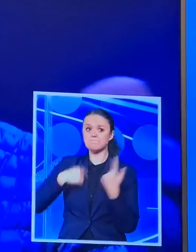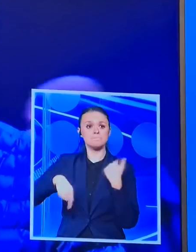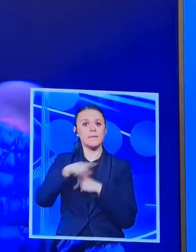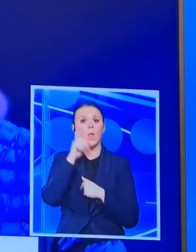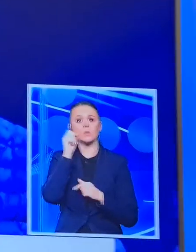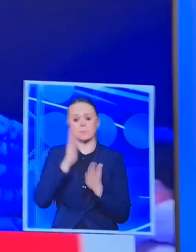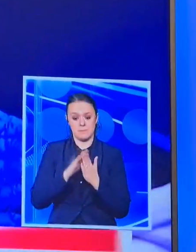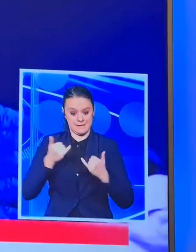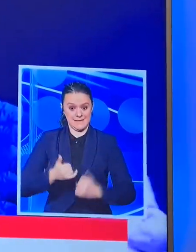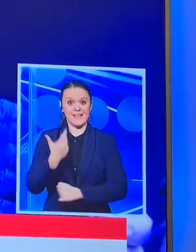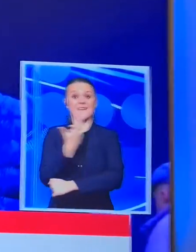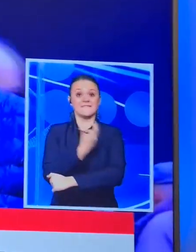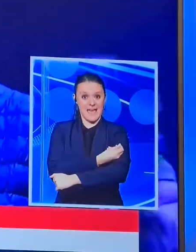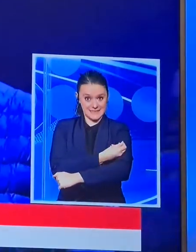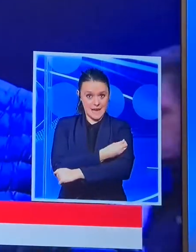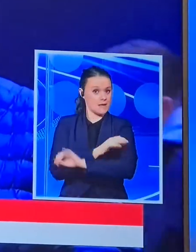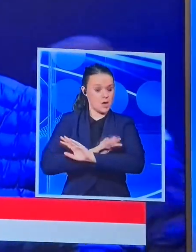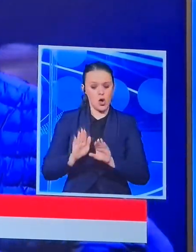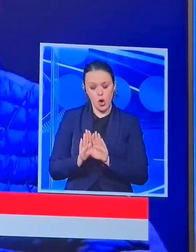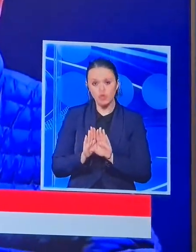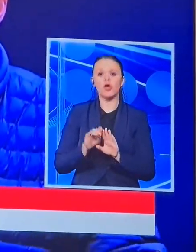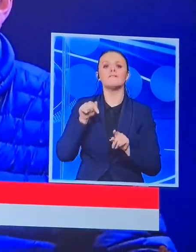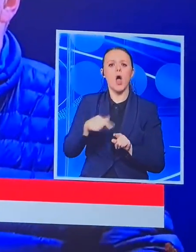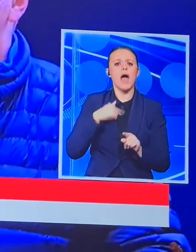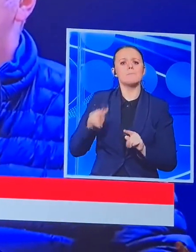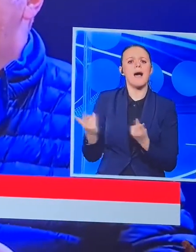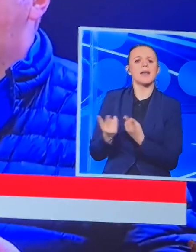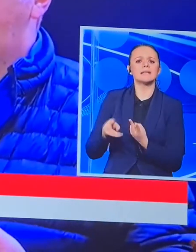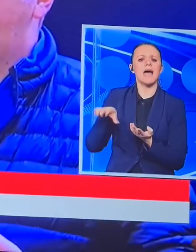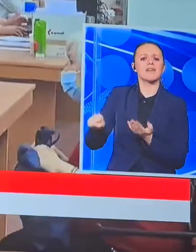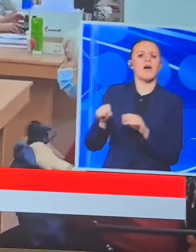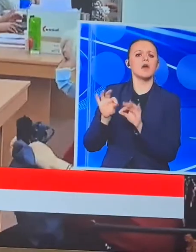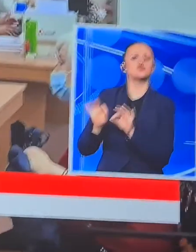njima je vakcina za revakcinaciju ostavljena. Znači, nema brige.